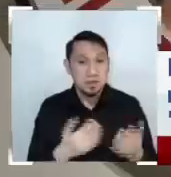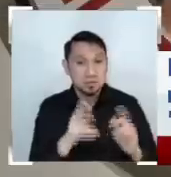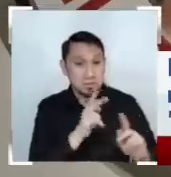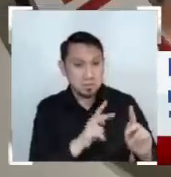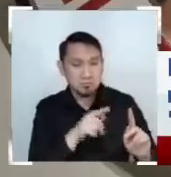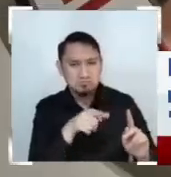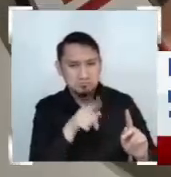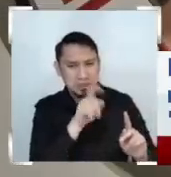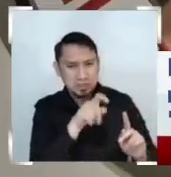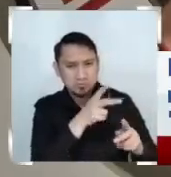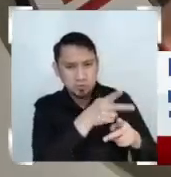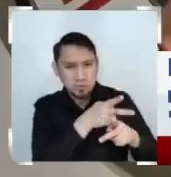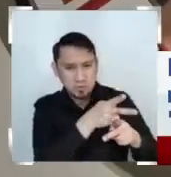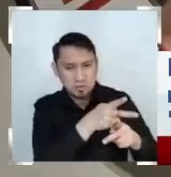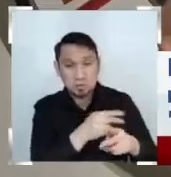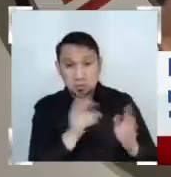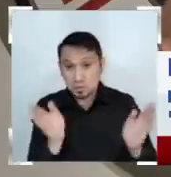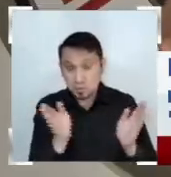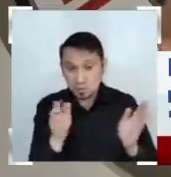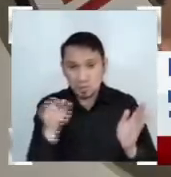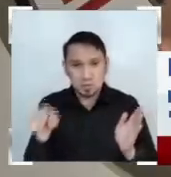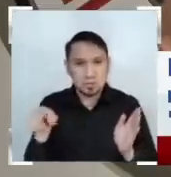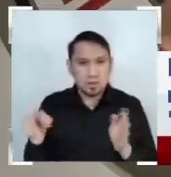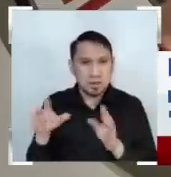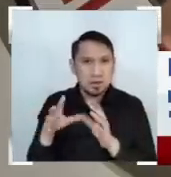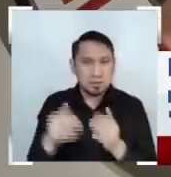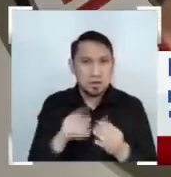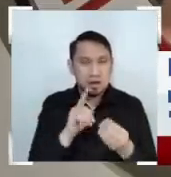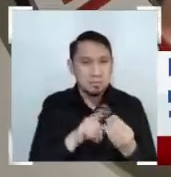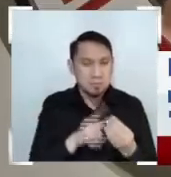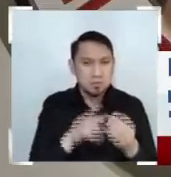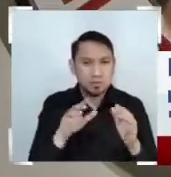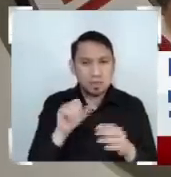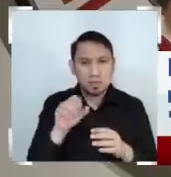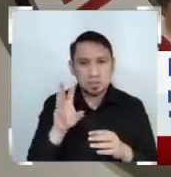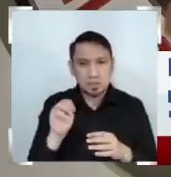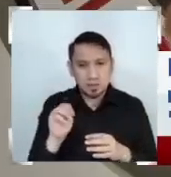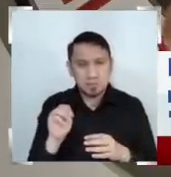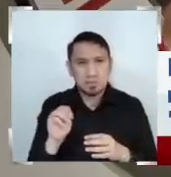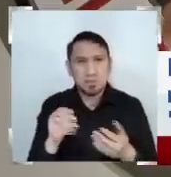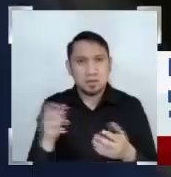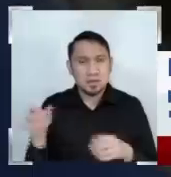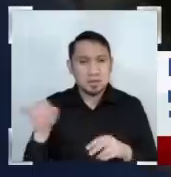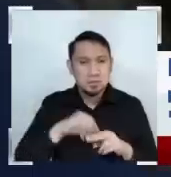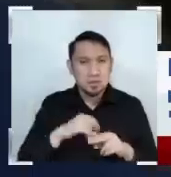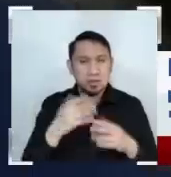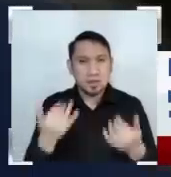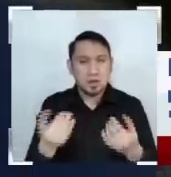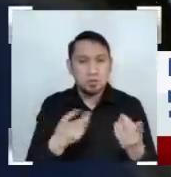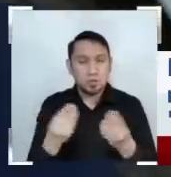ngayon. Ang panghihikayat daw kasi ng mga investor sa questionable investment scheme, idinaraan na raw sa social media at